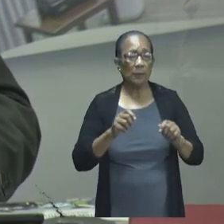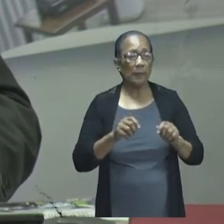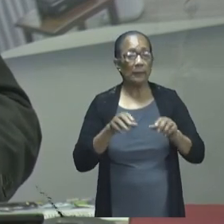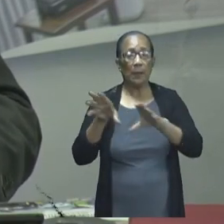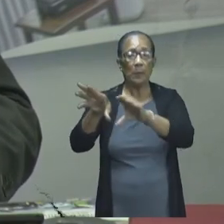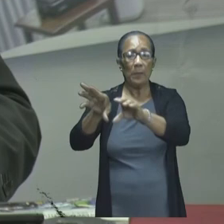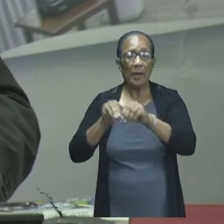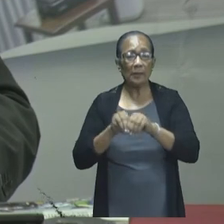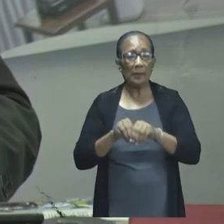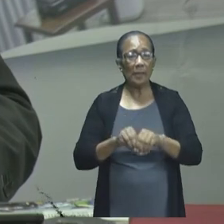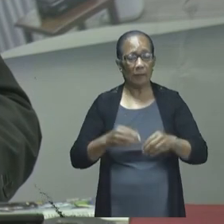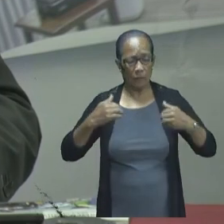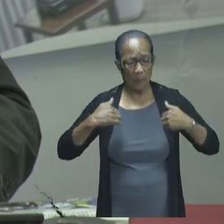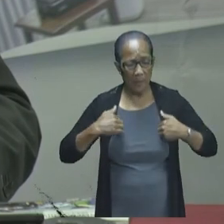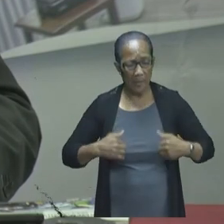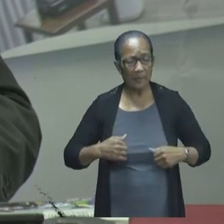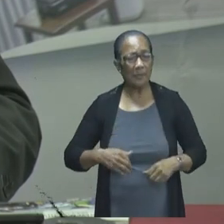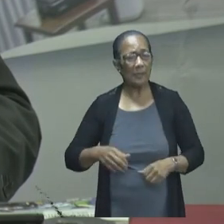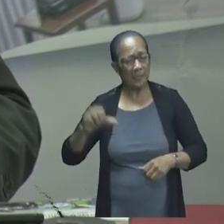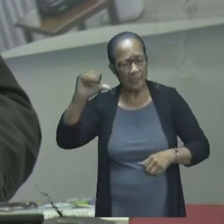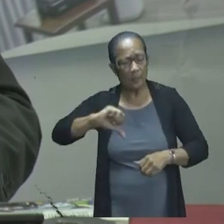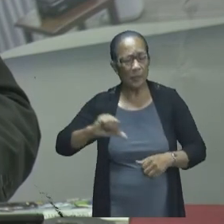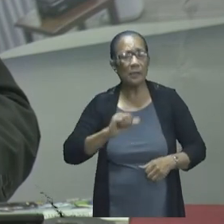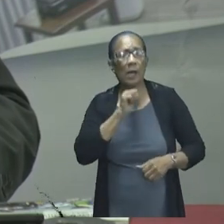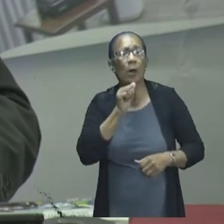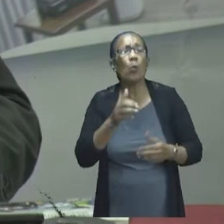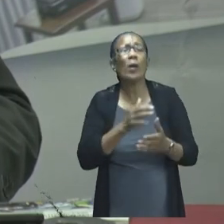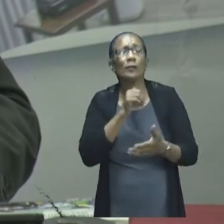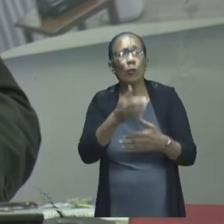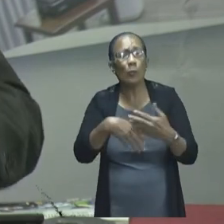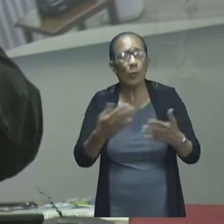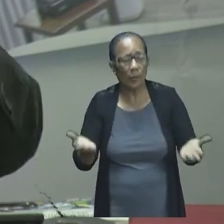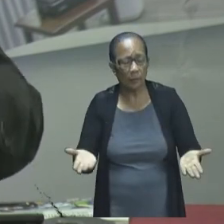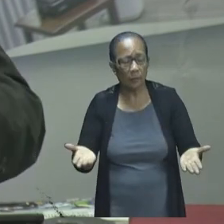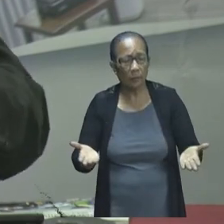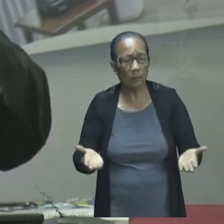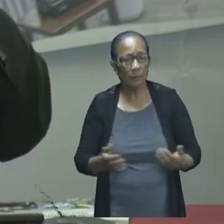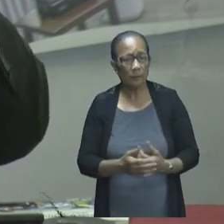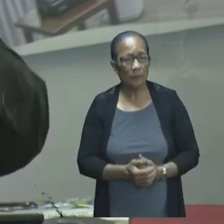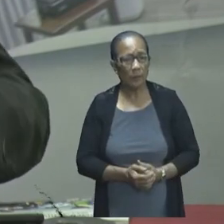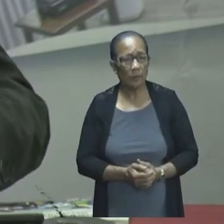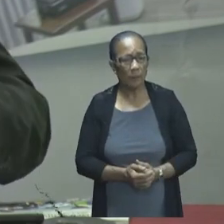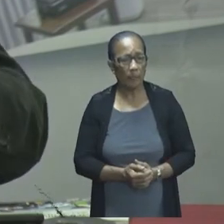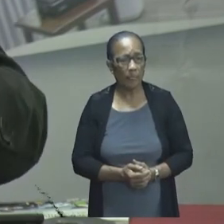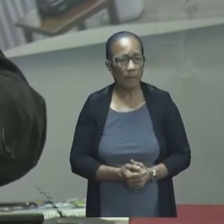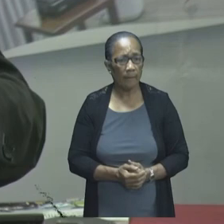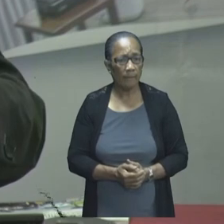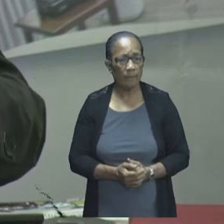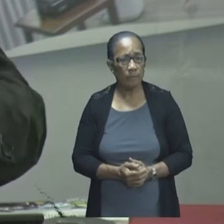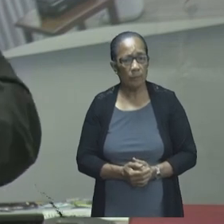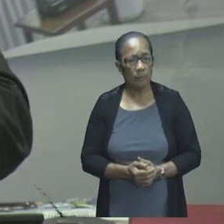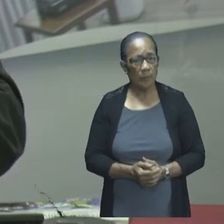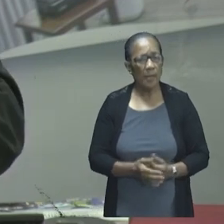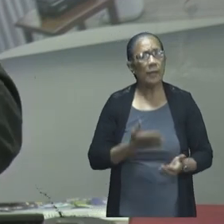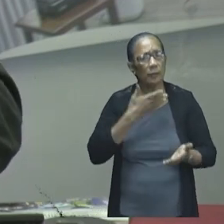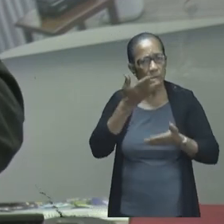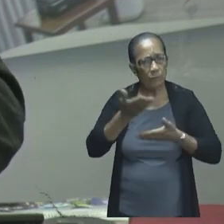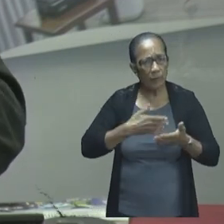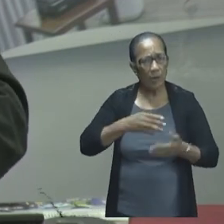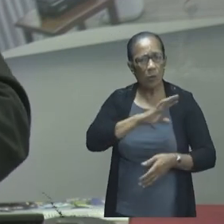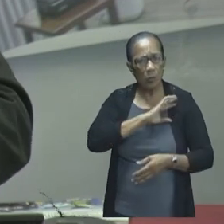oké dus ik kom ik kom daarop nog die astma voor haar toe gran torino